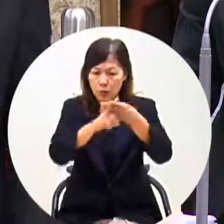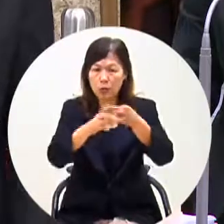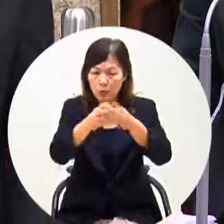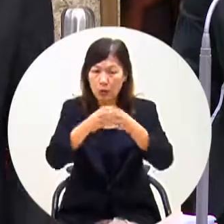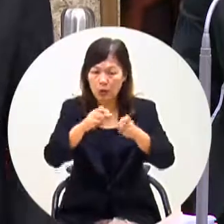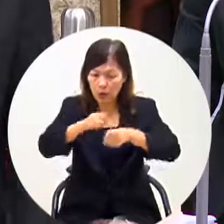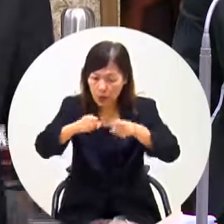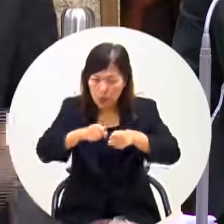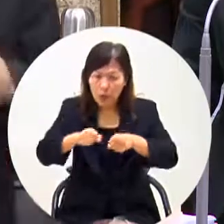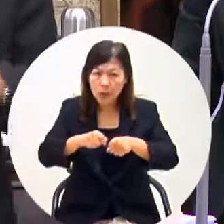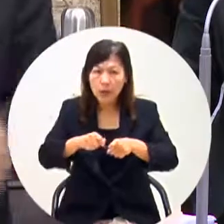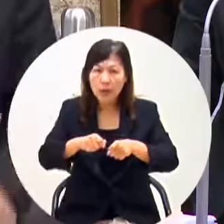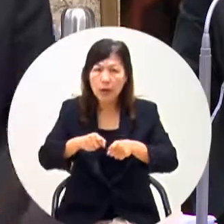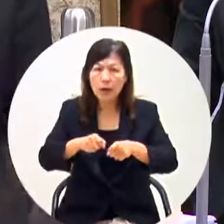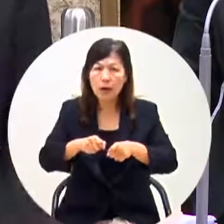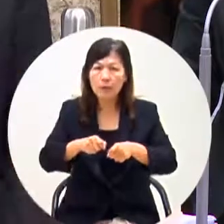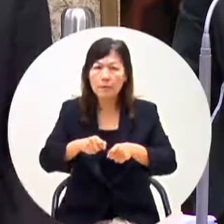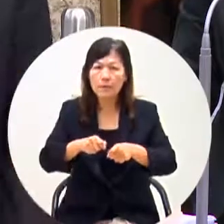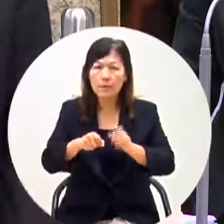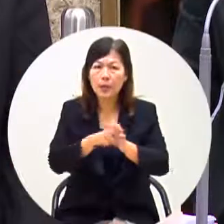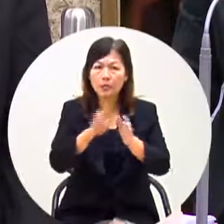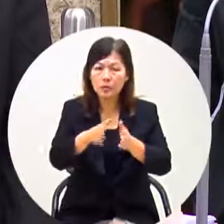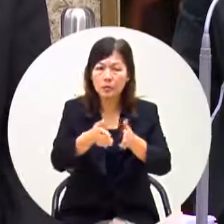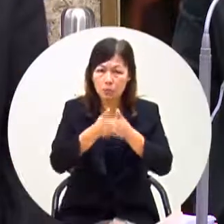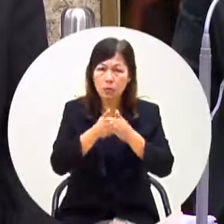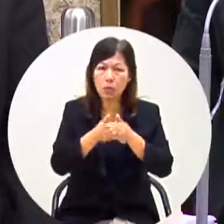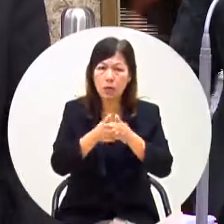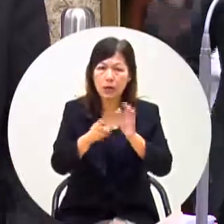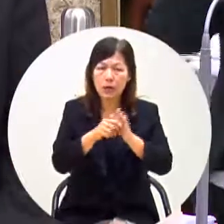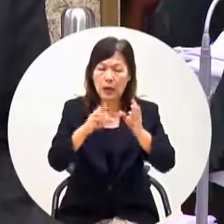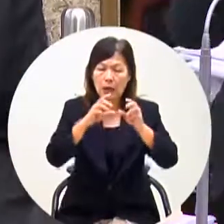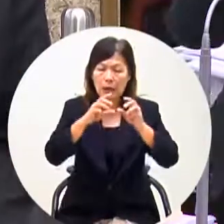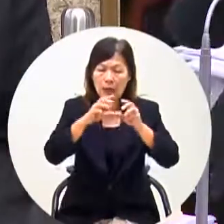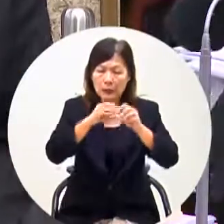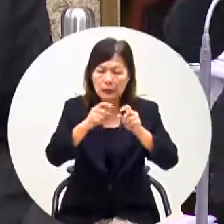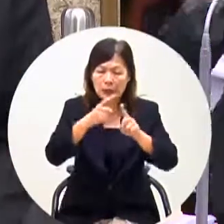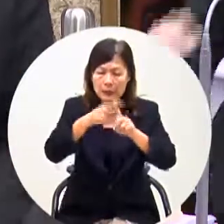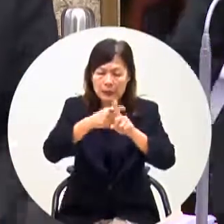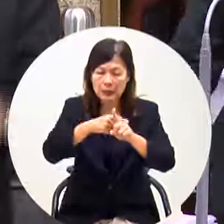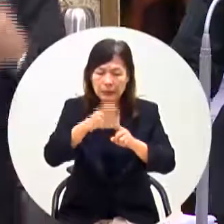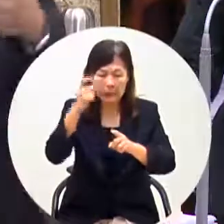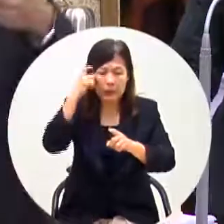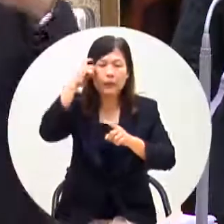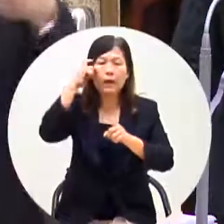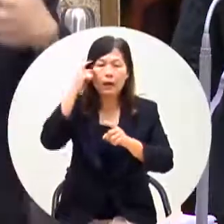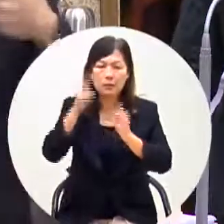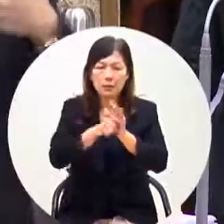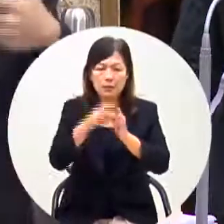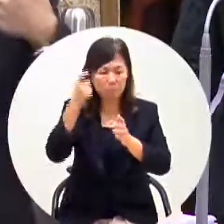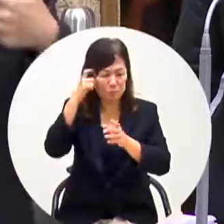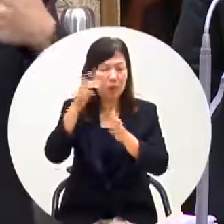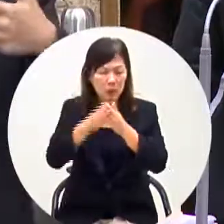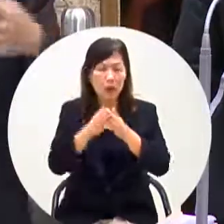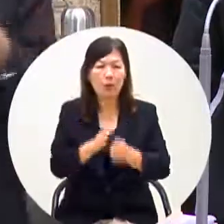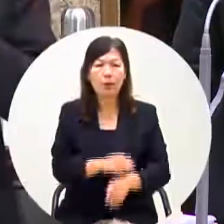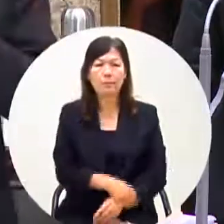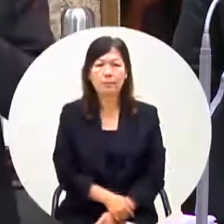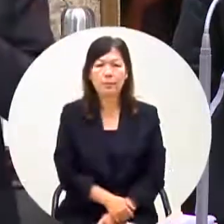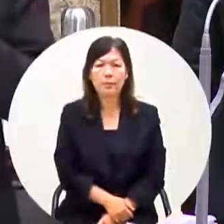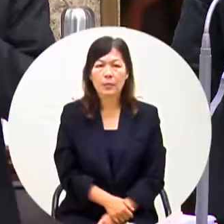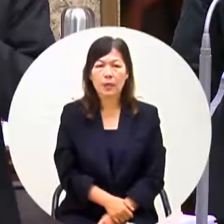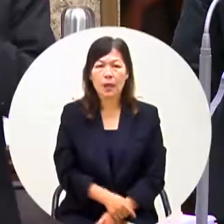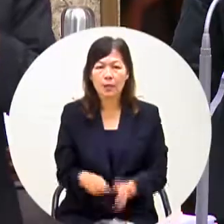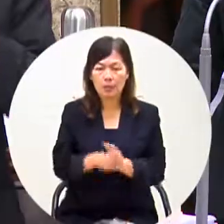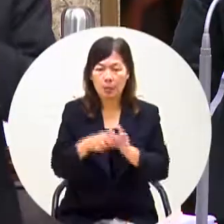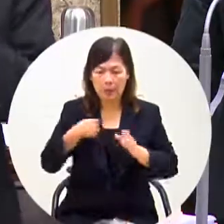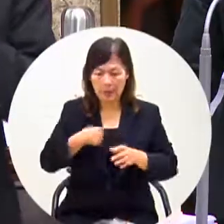个有需要有迄个地质敏感的即个考虑，地质敏感的考虑啊。所以伊叫阮检讨即个都市计